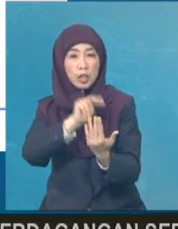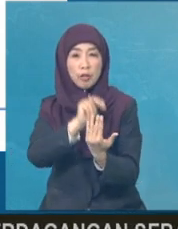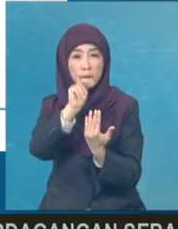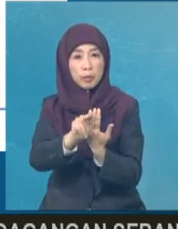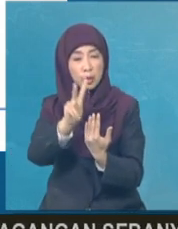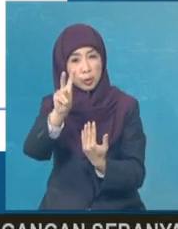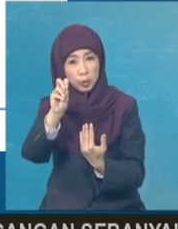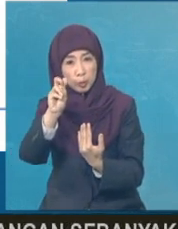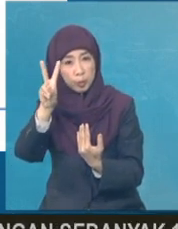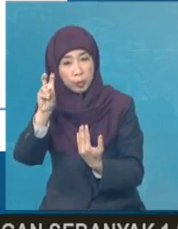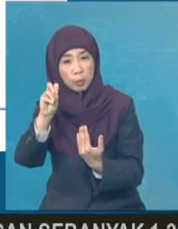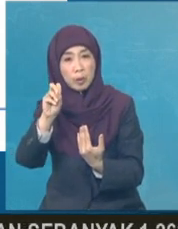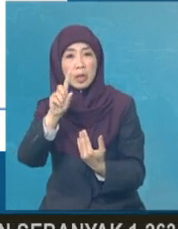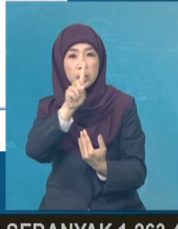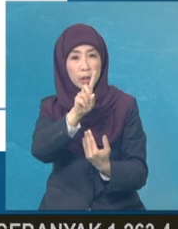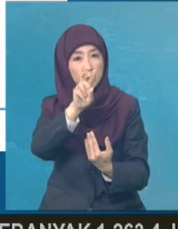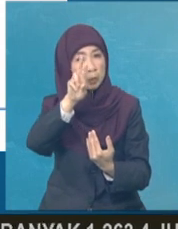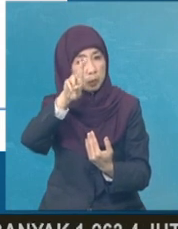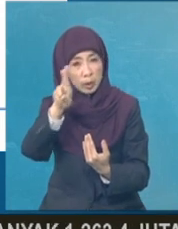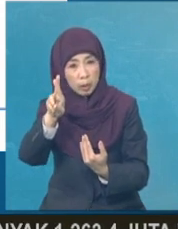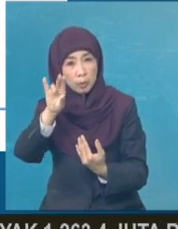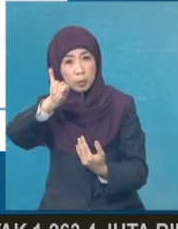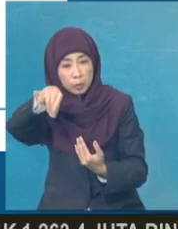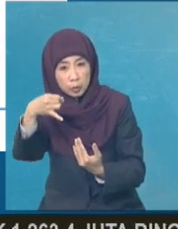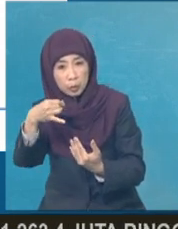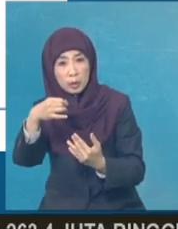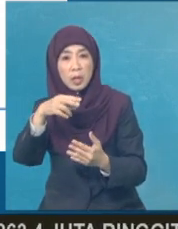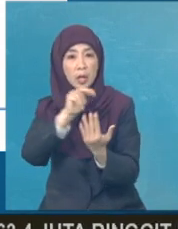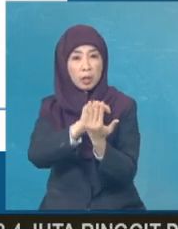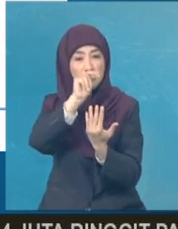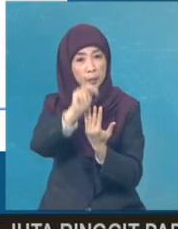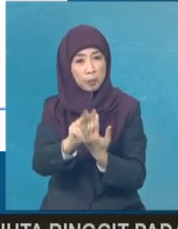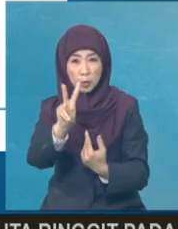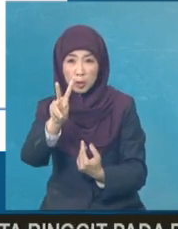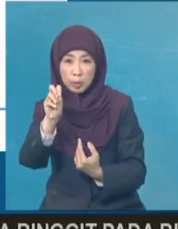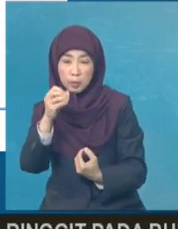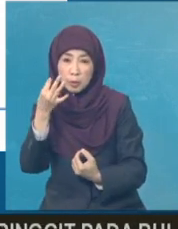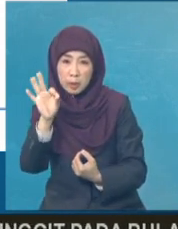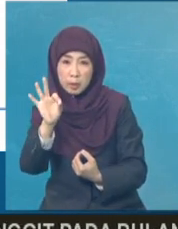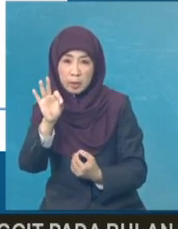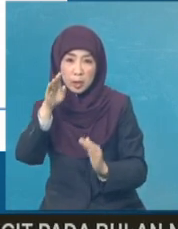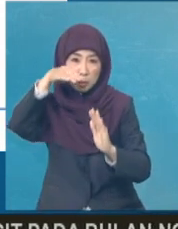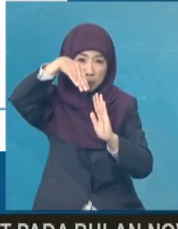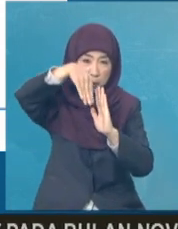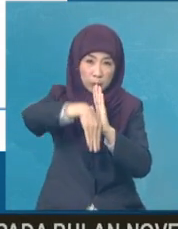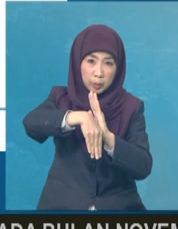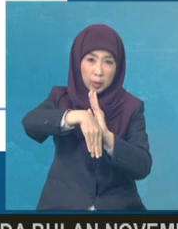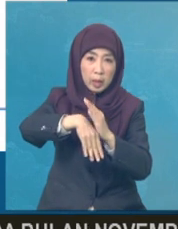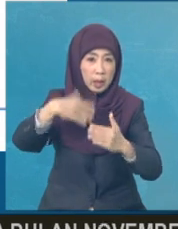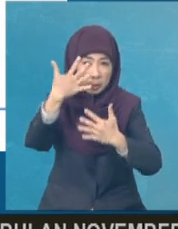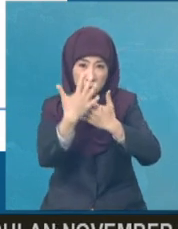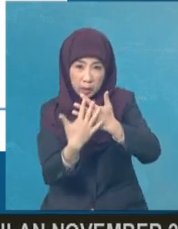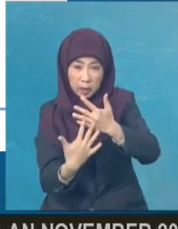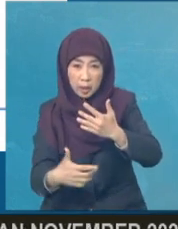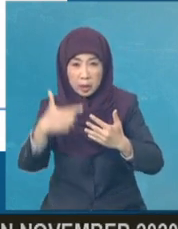2020 daripada 1024 perpuluhan satu juta minggit Pada November 2019 penurunan ekspor bahan api